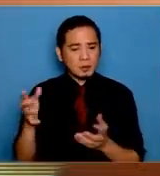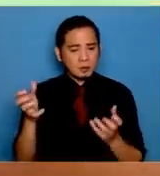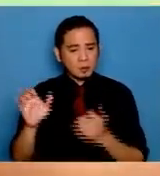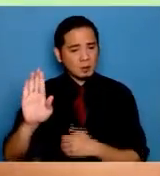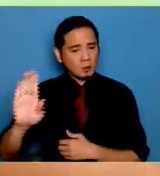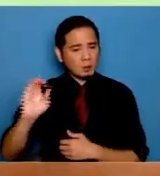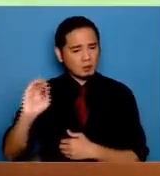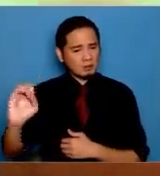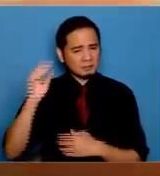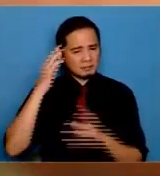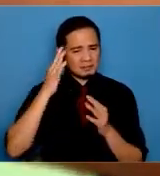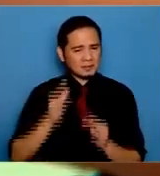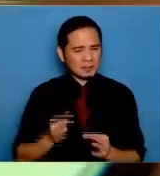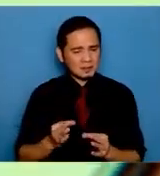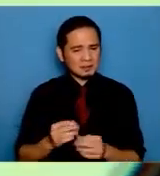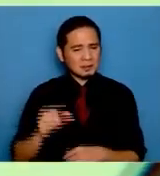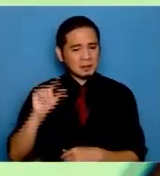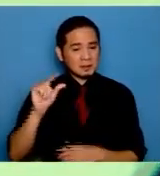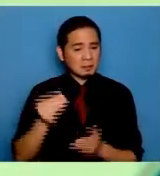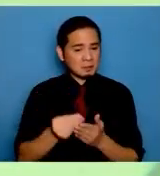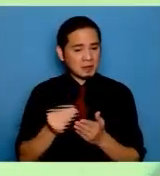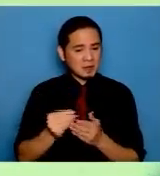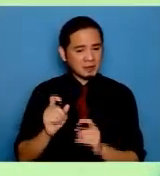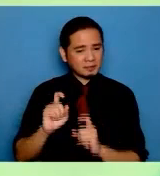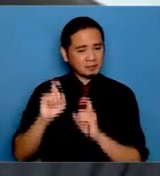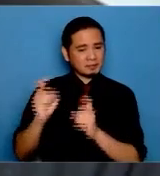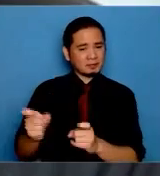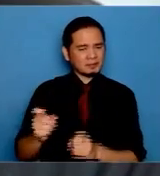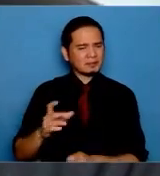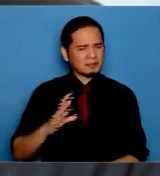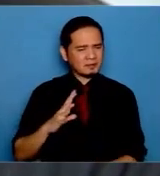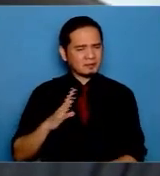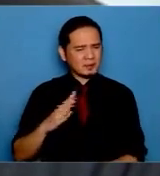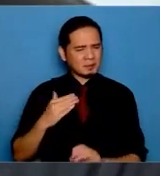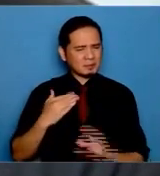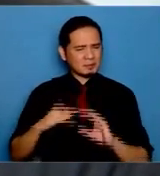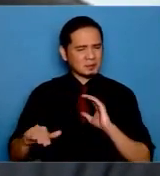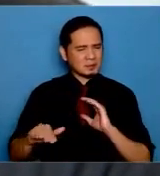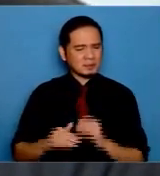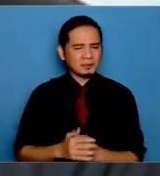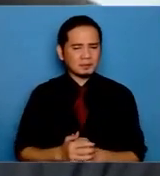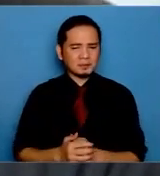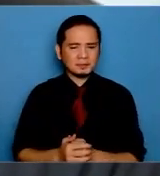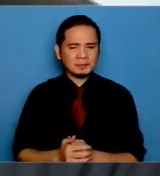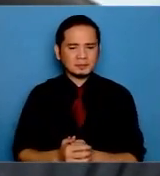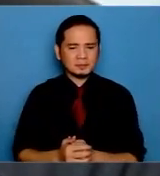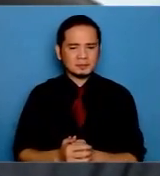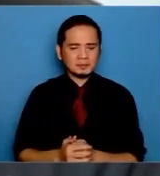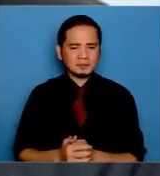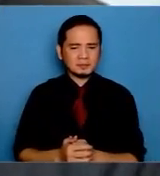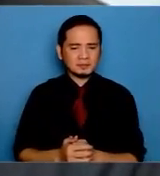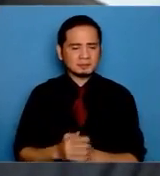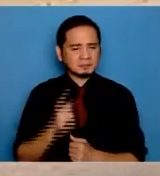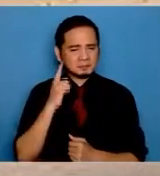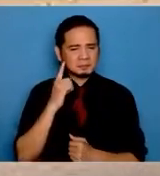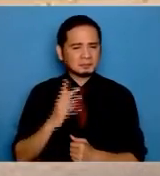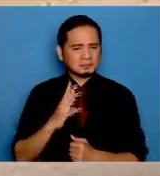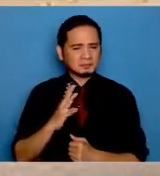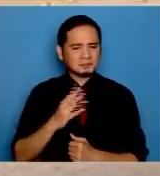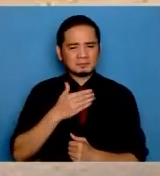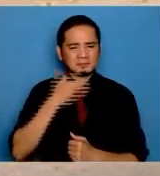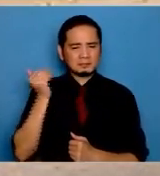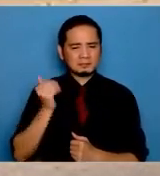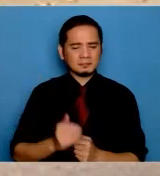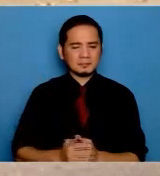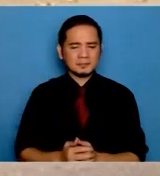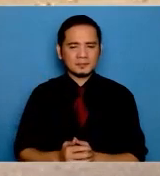that little amount na i-transfer mo or e-gift, I think that could be better.